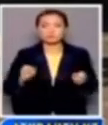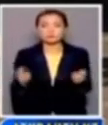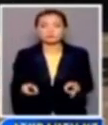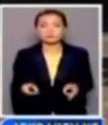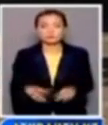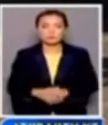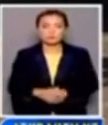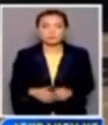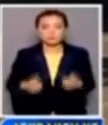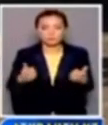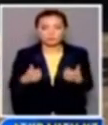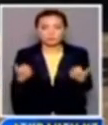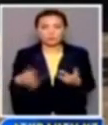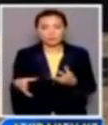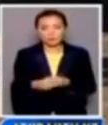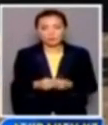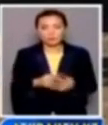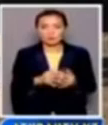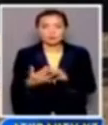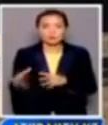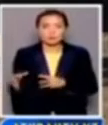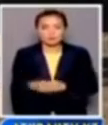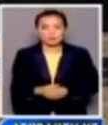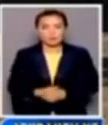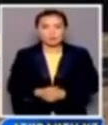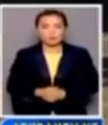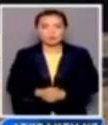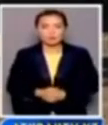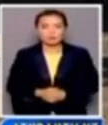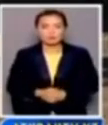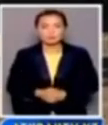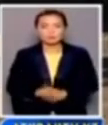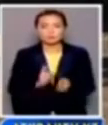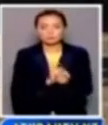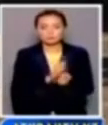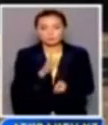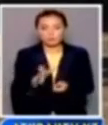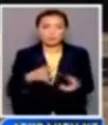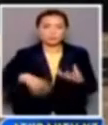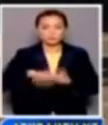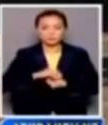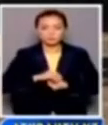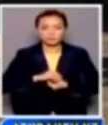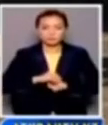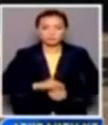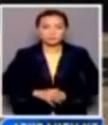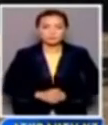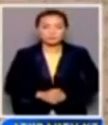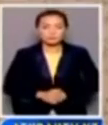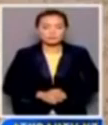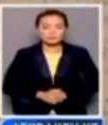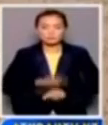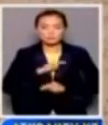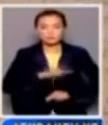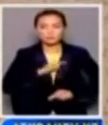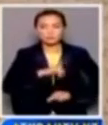қауіптің барша осы ел болып, ауыл болып, жастар болып бірігіп осы күресіп жатырмыз. Сондықтан да барша осындай біздердің